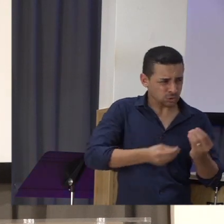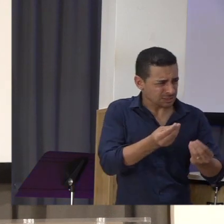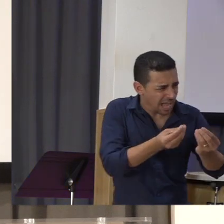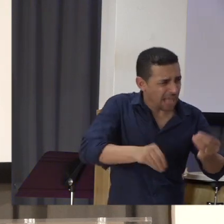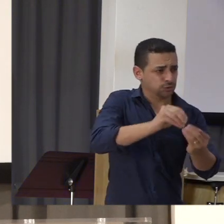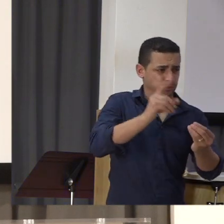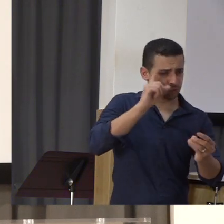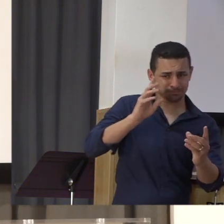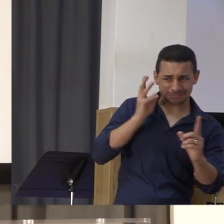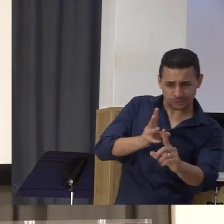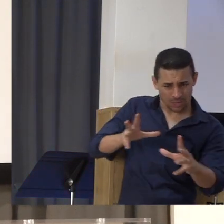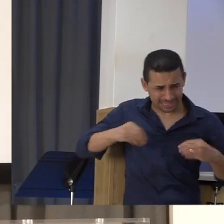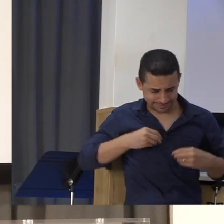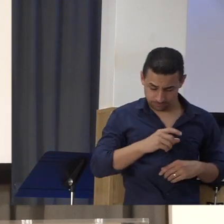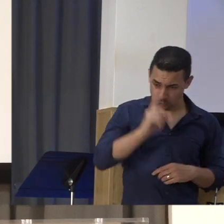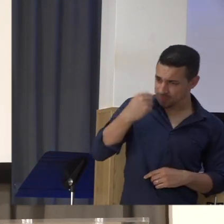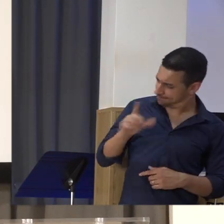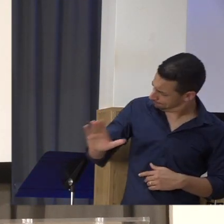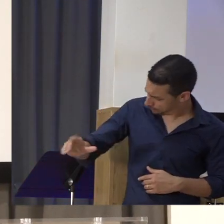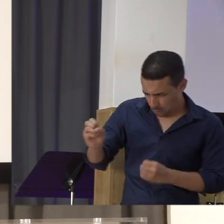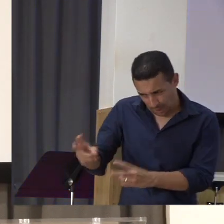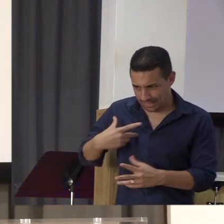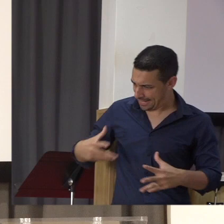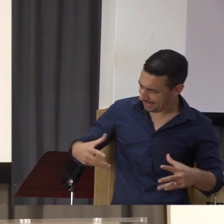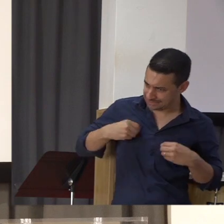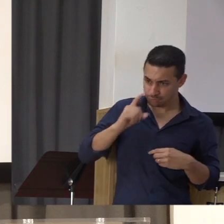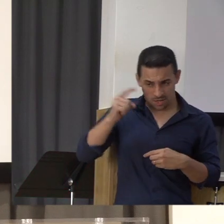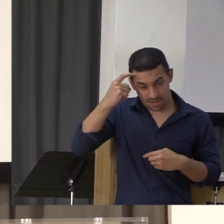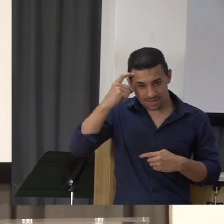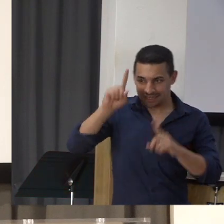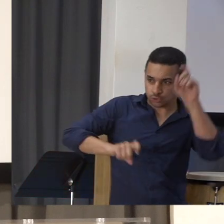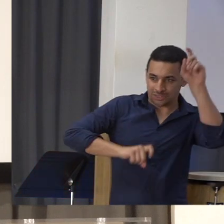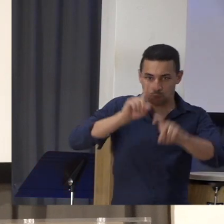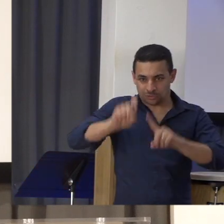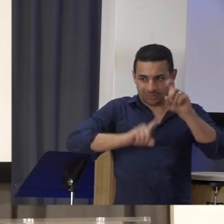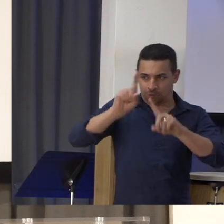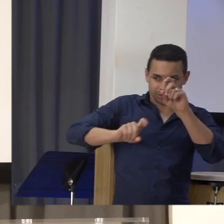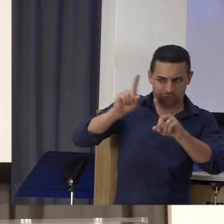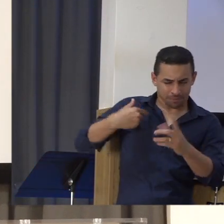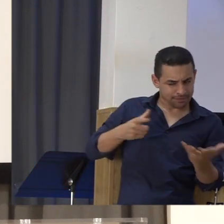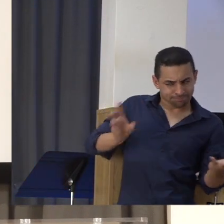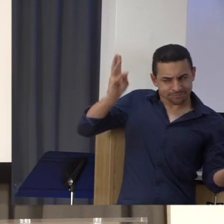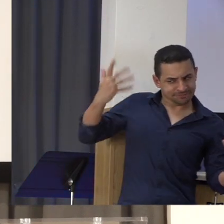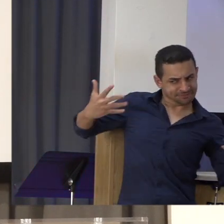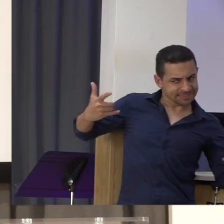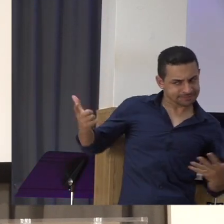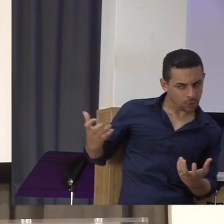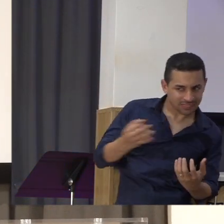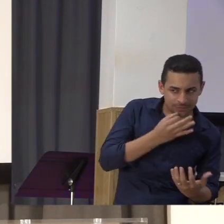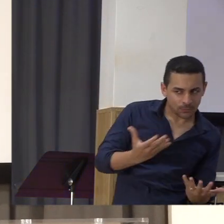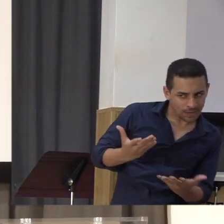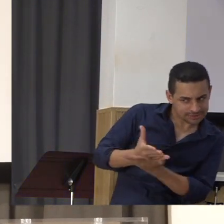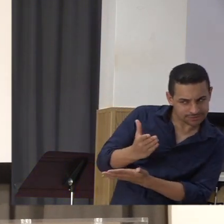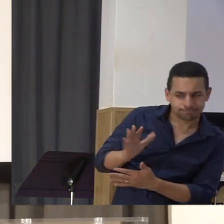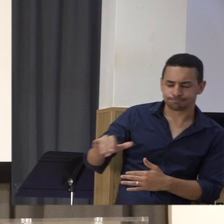prenne la mission. Dieu lui dit, ok, je sais. Il y a des questions qui sont dans la tête qu'on n'a pas besoin de dire, mais Dieu a compris dans quel sens Moïse allait. Et